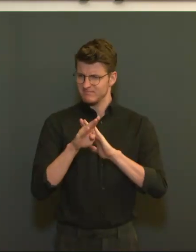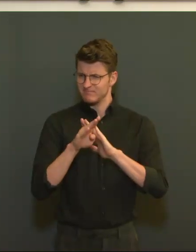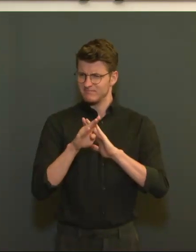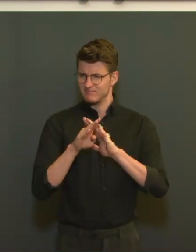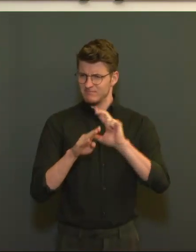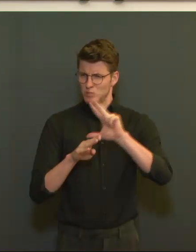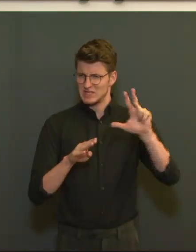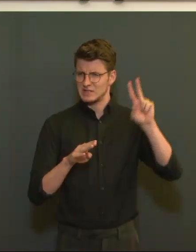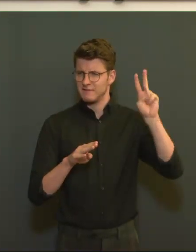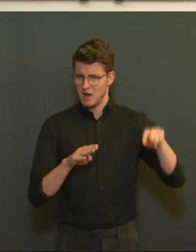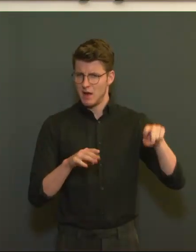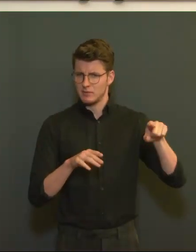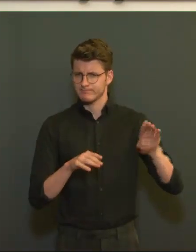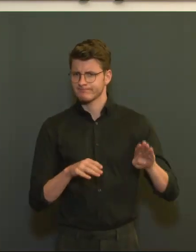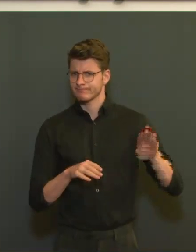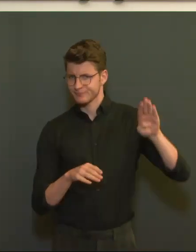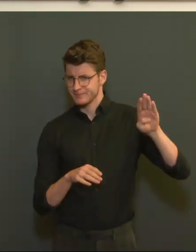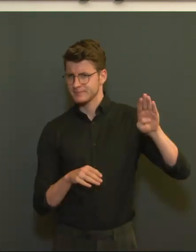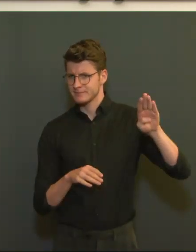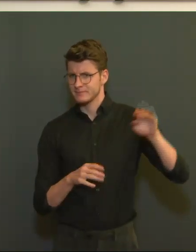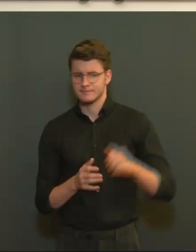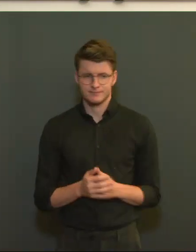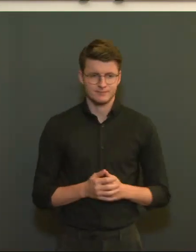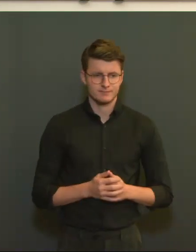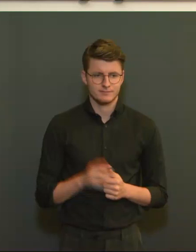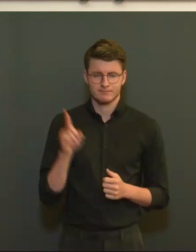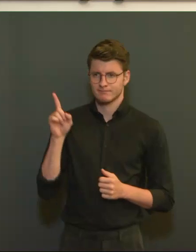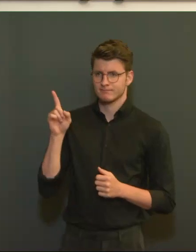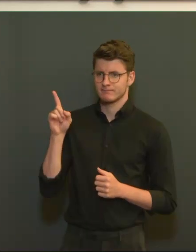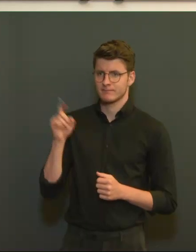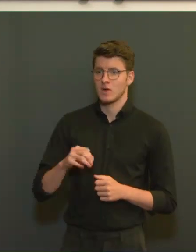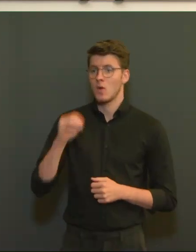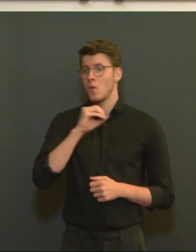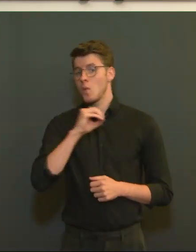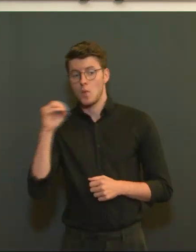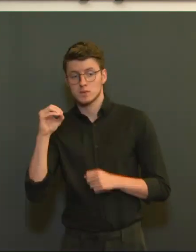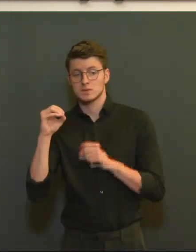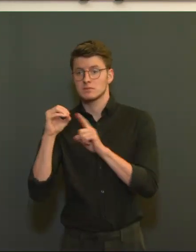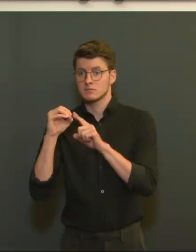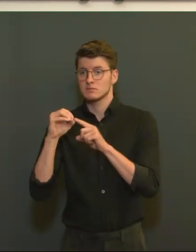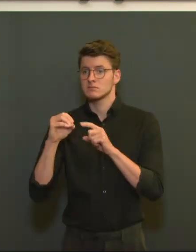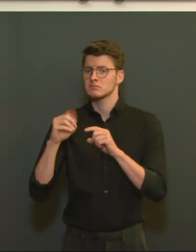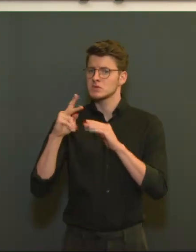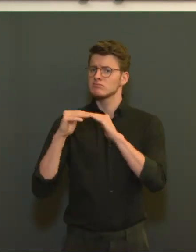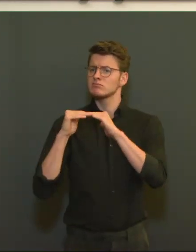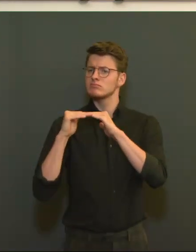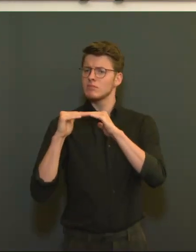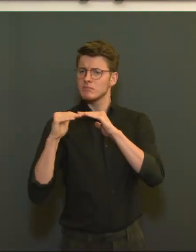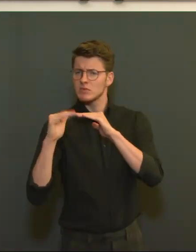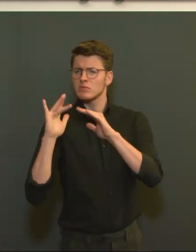West-Vlaanderen. In het oosten zien we daarentegen eerder een stabilisatie tot lichte daling.